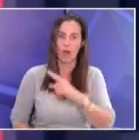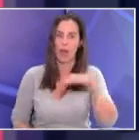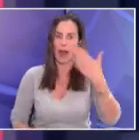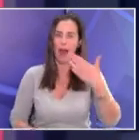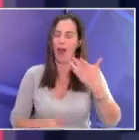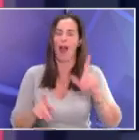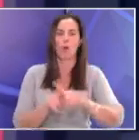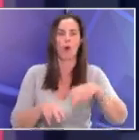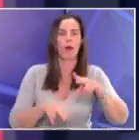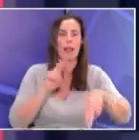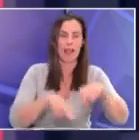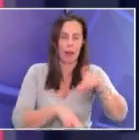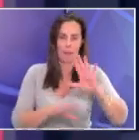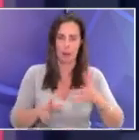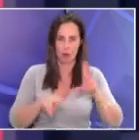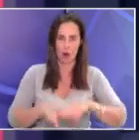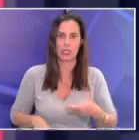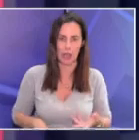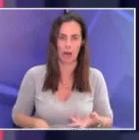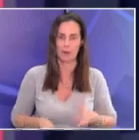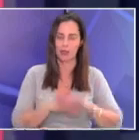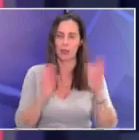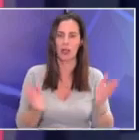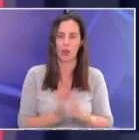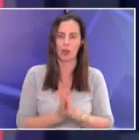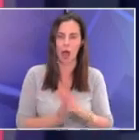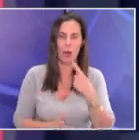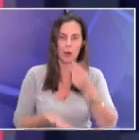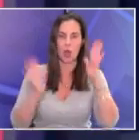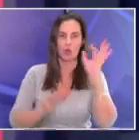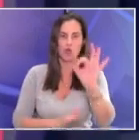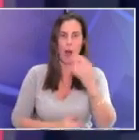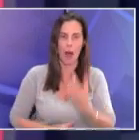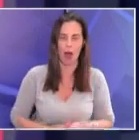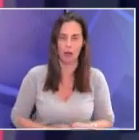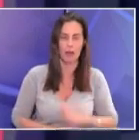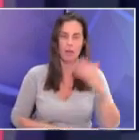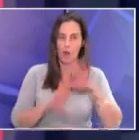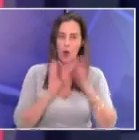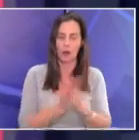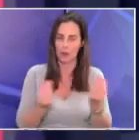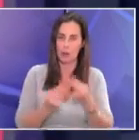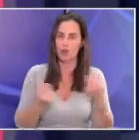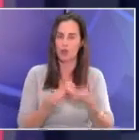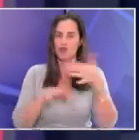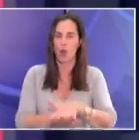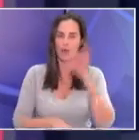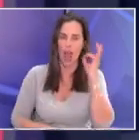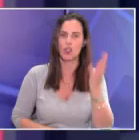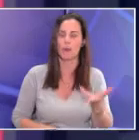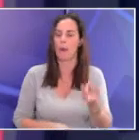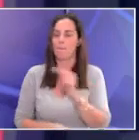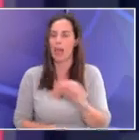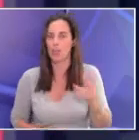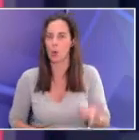זה לנקות את החצר שהוא השאיר לנו ואת את האמירות הנוראיות שלו. וכל הדברים, בנושא שילוב נשים,